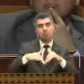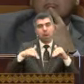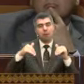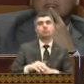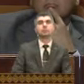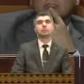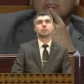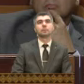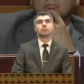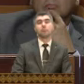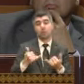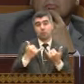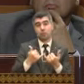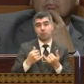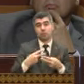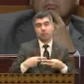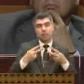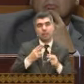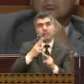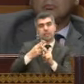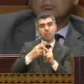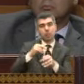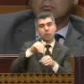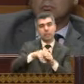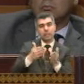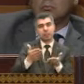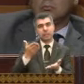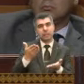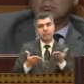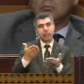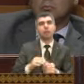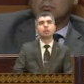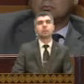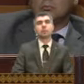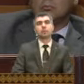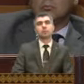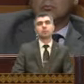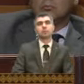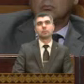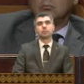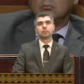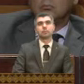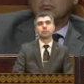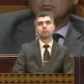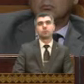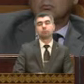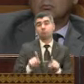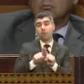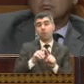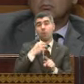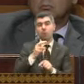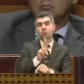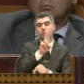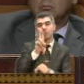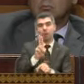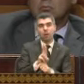النواب، أتناول الكلمة باسمي الفريق الاستقلالي للوحدة والتعادلية للتساؤل